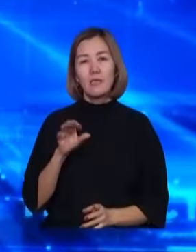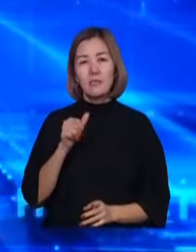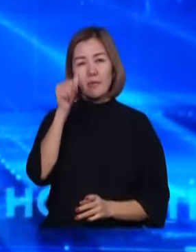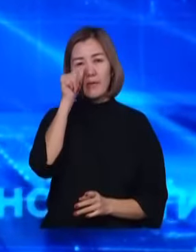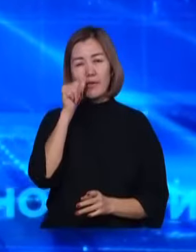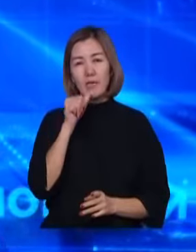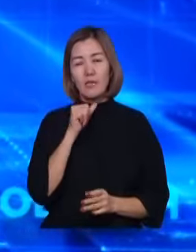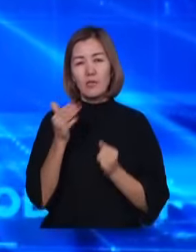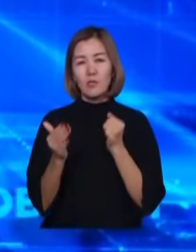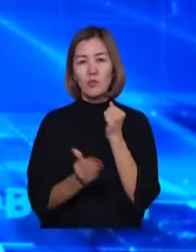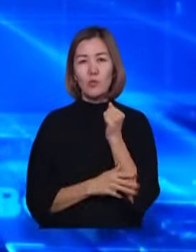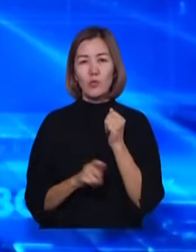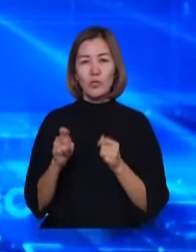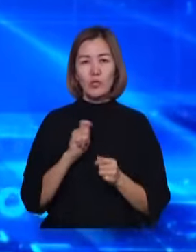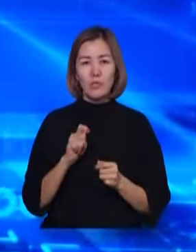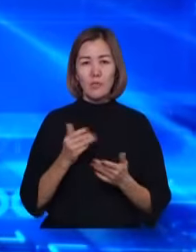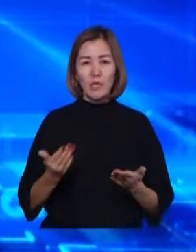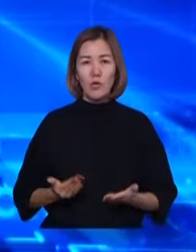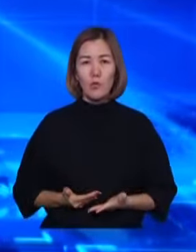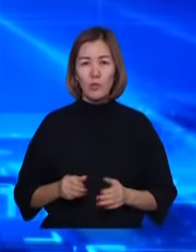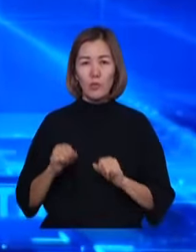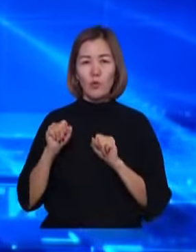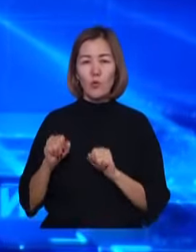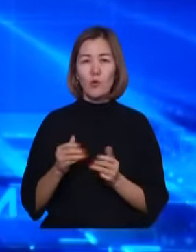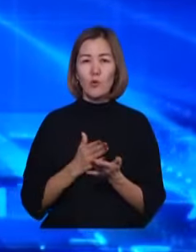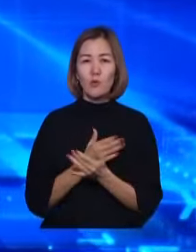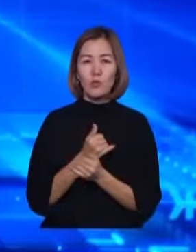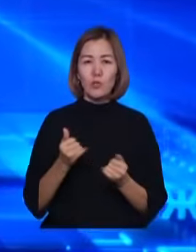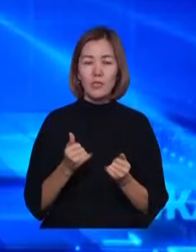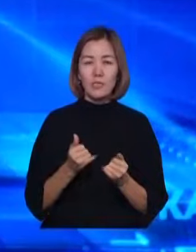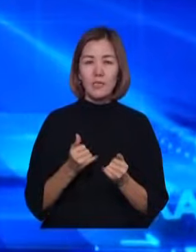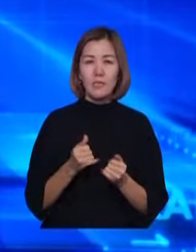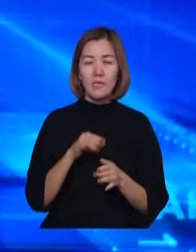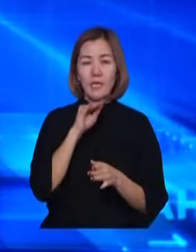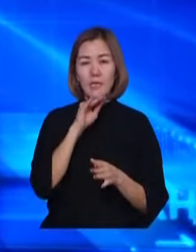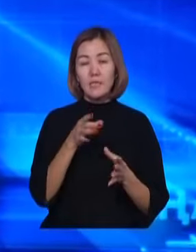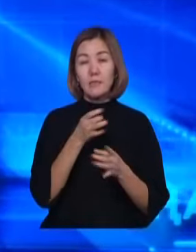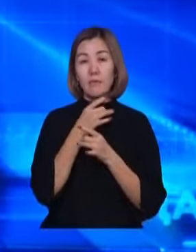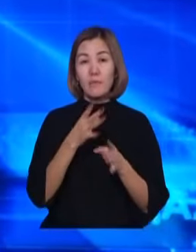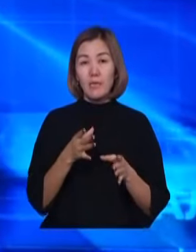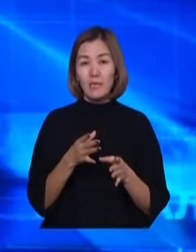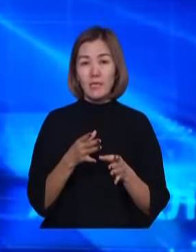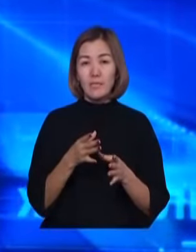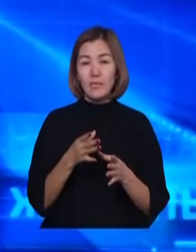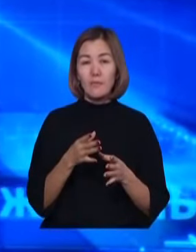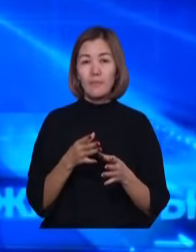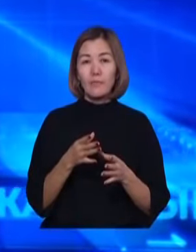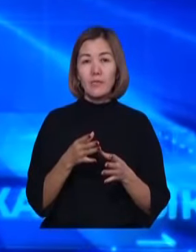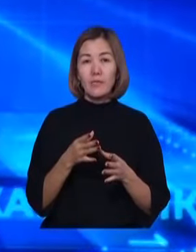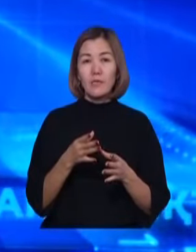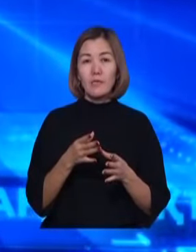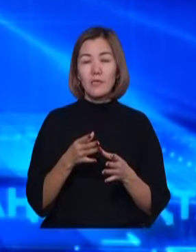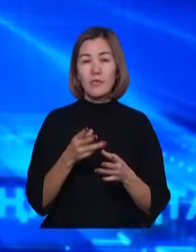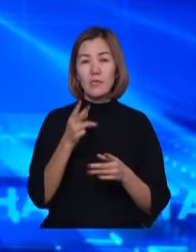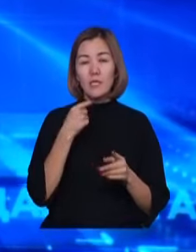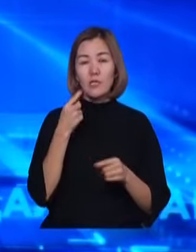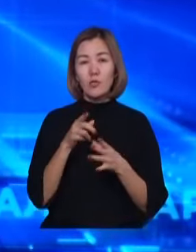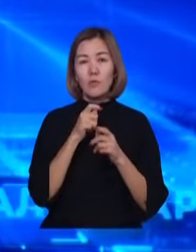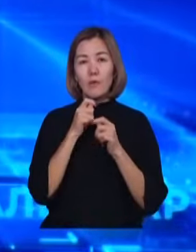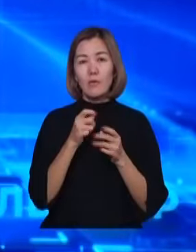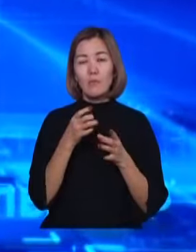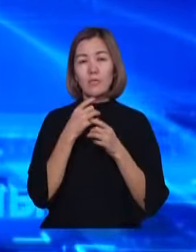Ізгі жандарға құрмет. Қазан айының соңғы жексенбісі әлеуметтік қорғау жүйесі қызметкерлерінің кәсіби мерекесі. Атаулы күнге орай